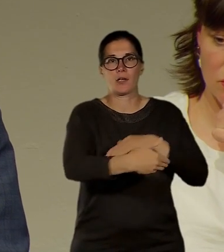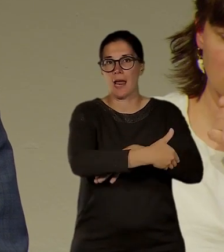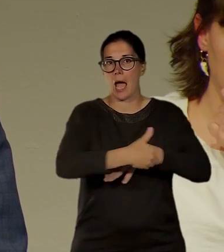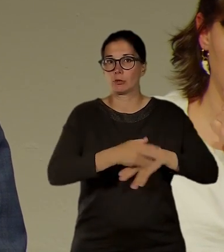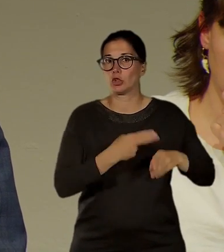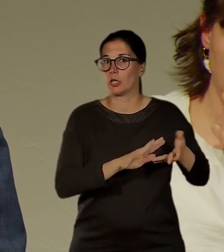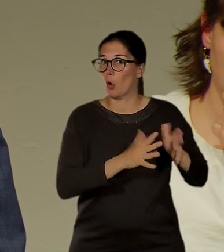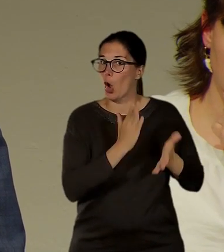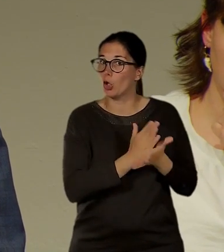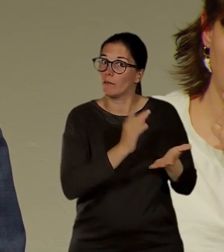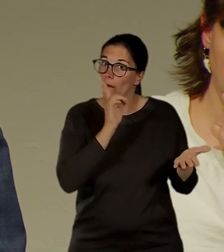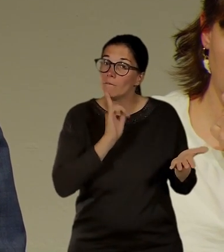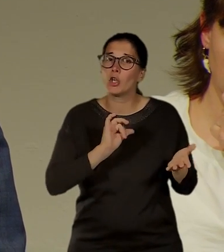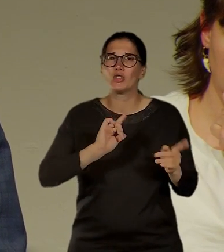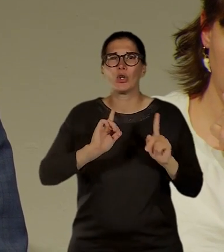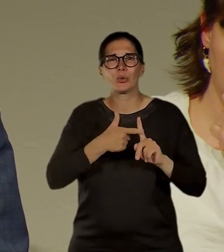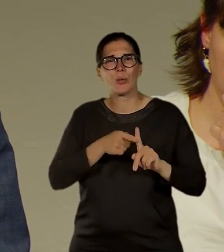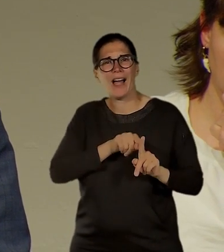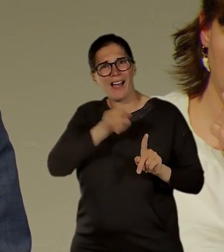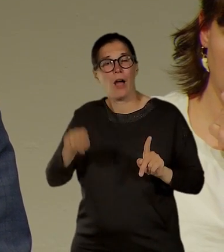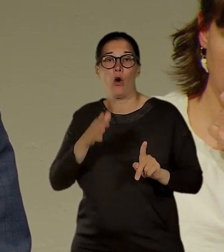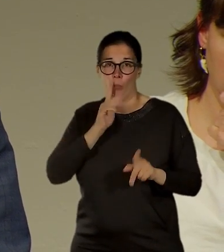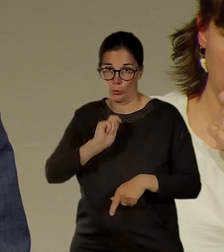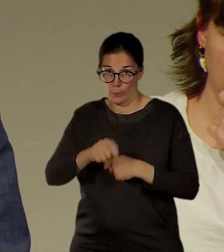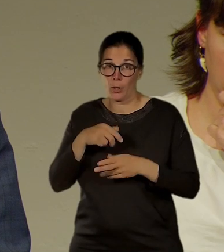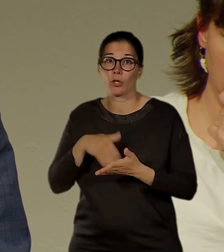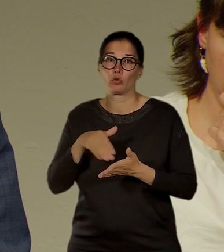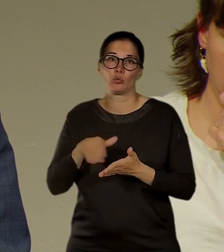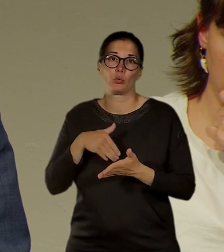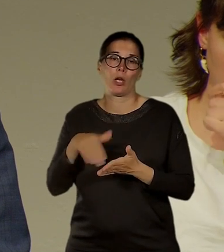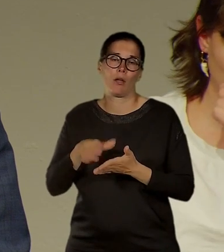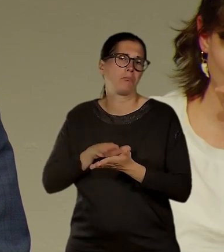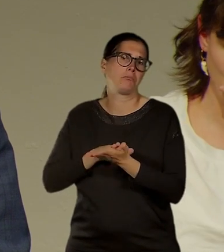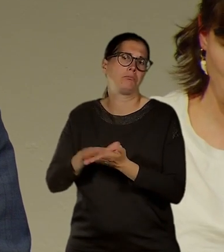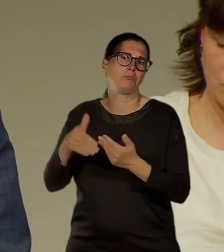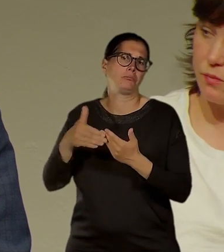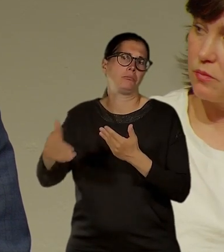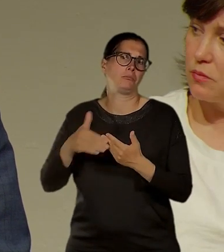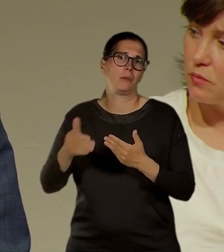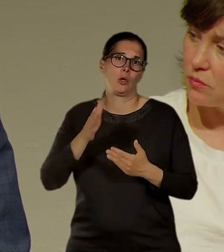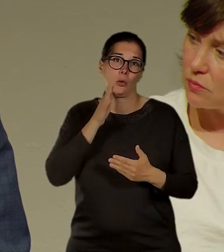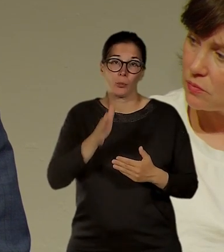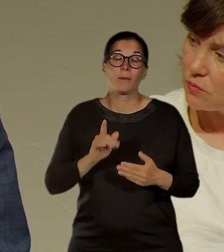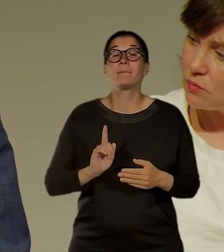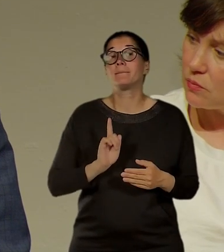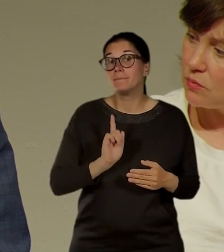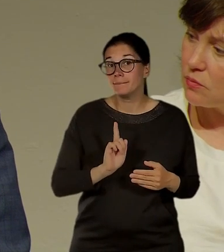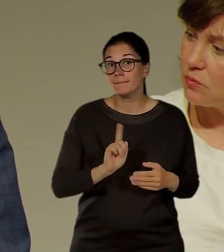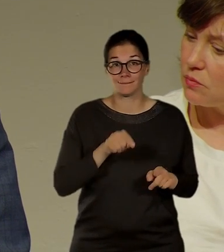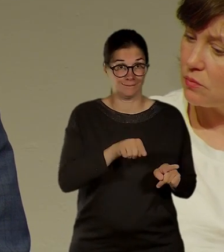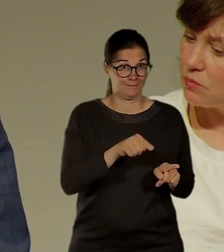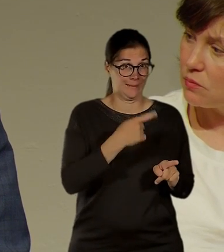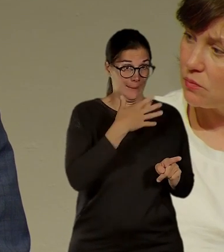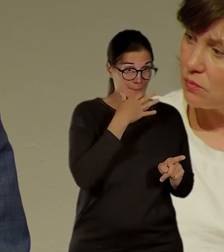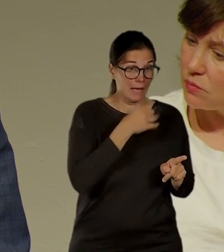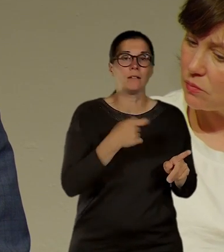ještě pokračovat i na té druhé straně, doufám, v nějaké dohledné době, ale prostě